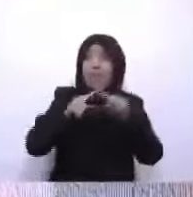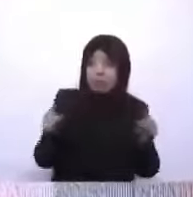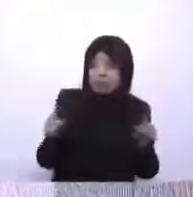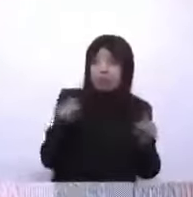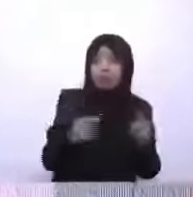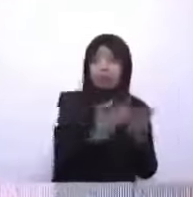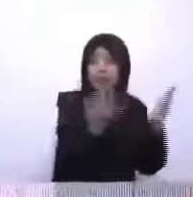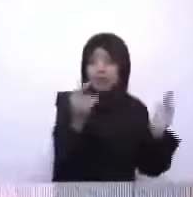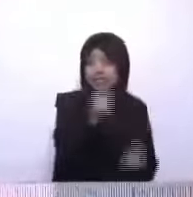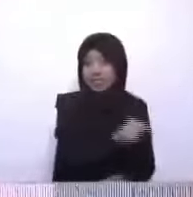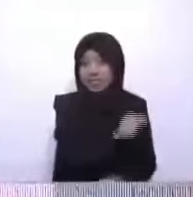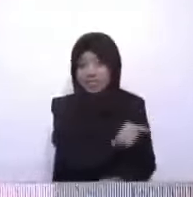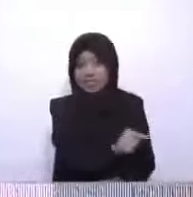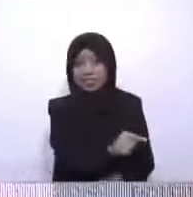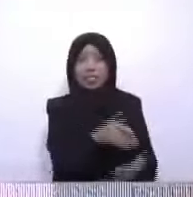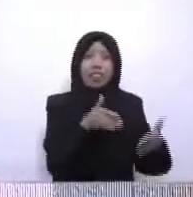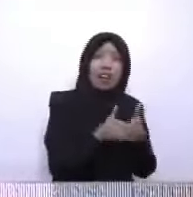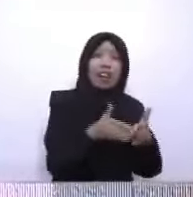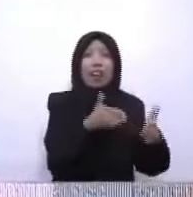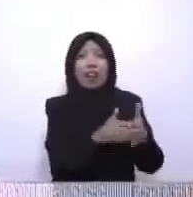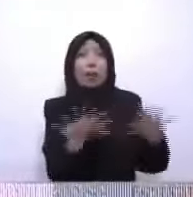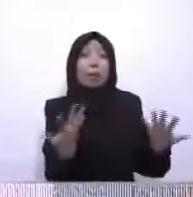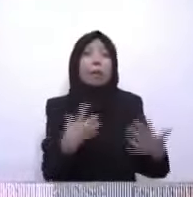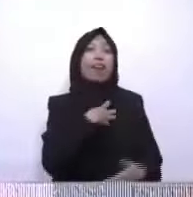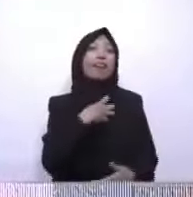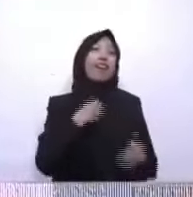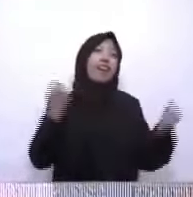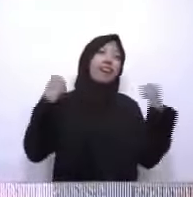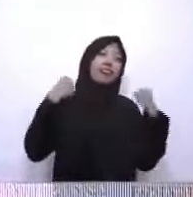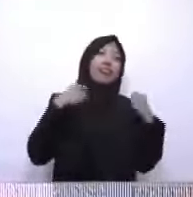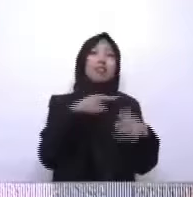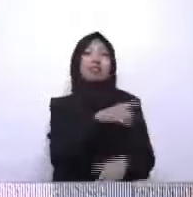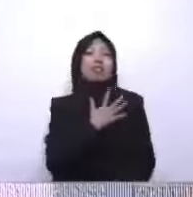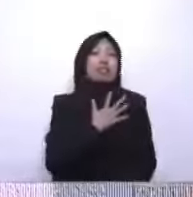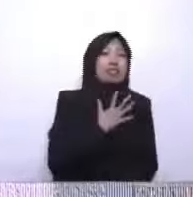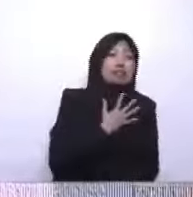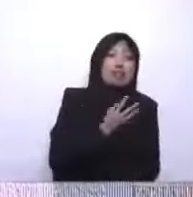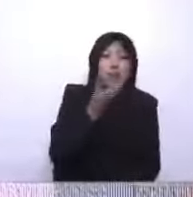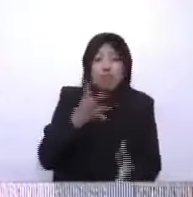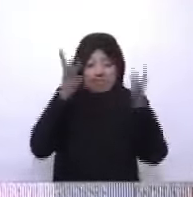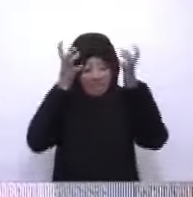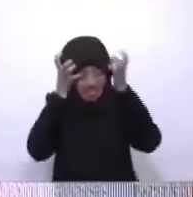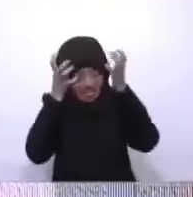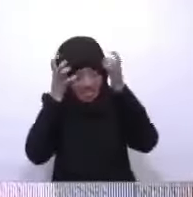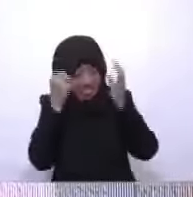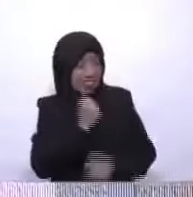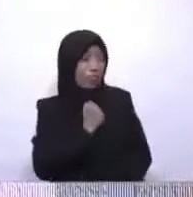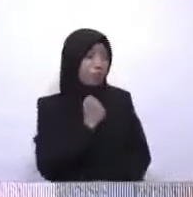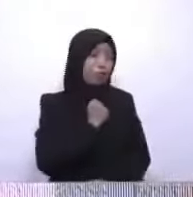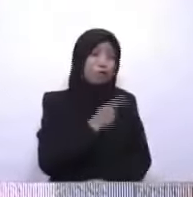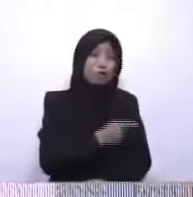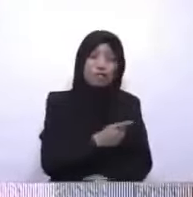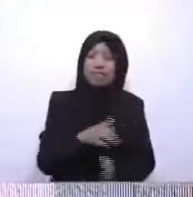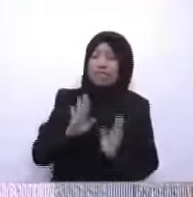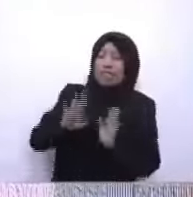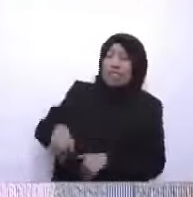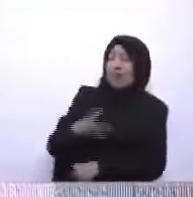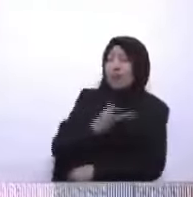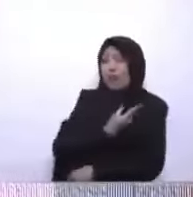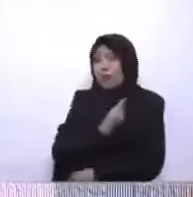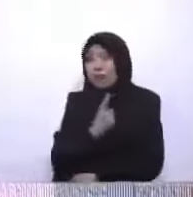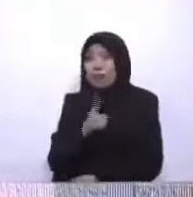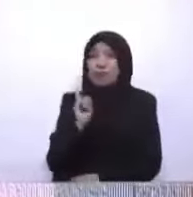generasi ini menghadapi tantangan dalam hal kesehatan mental, seperti mudah cemas, depresi, dan rasa takut merasa tertinggal